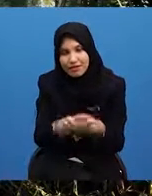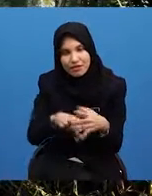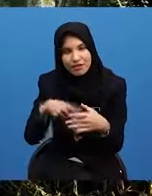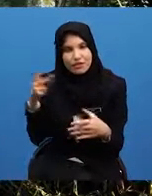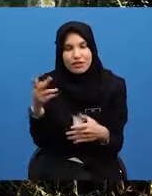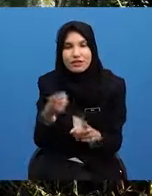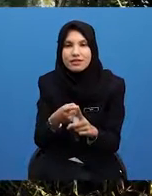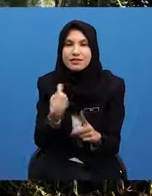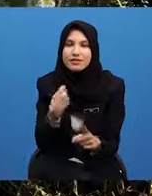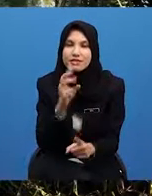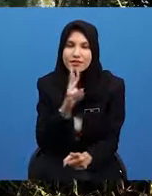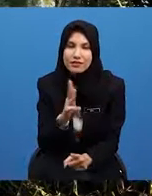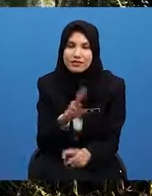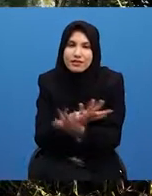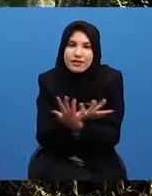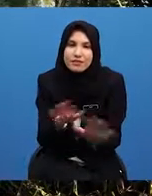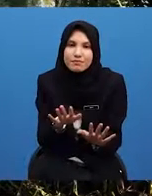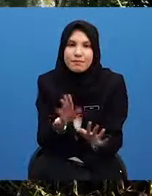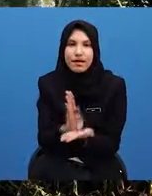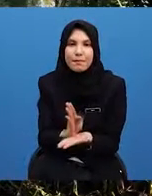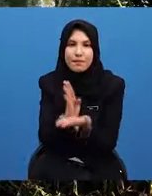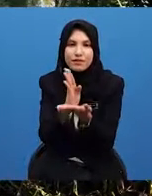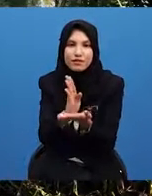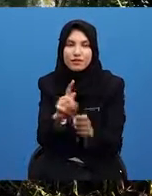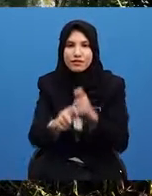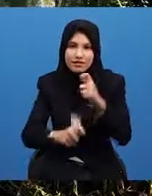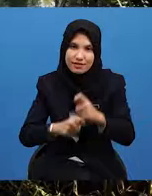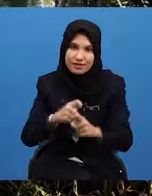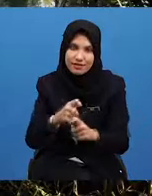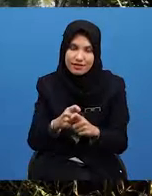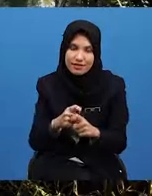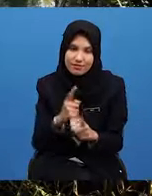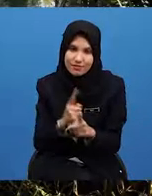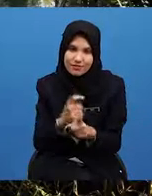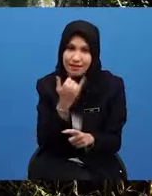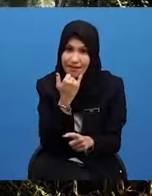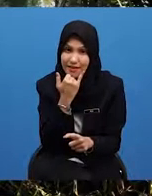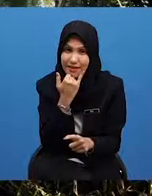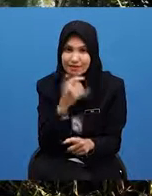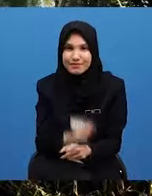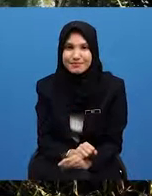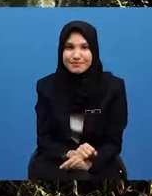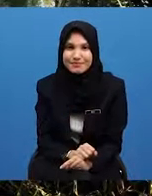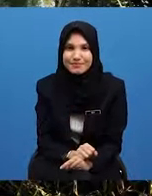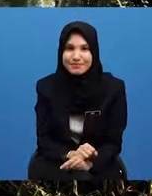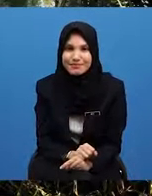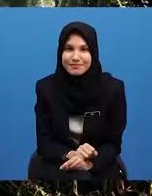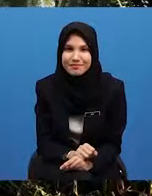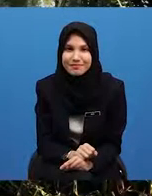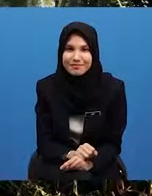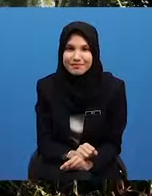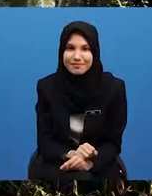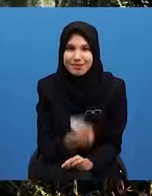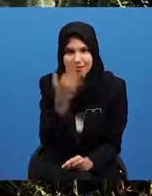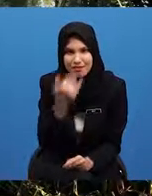keluar dari air tanpa bantuan takal ini. Betul tak, murid-murid? Kenapa